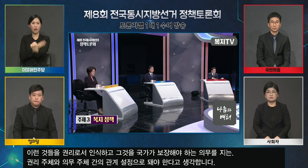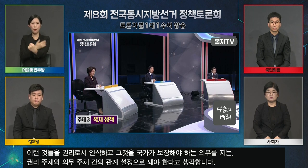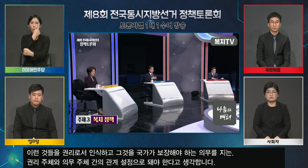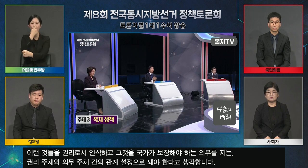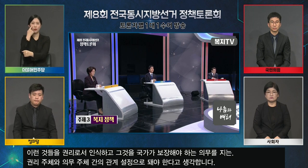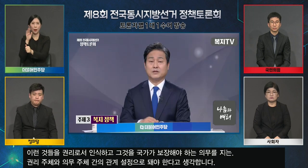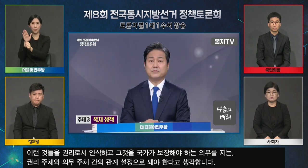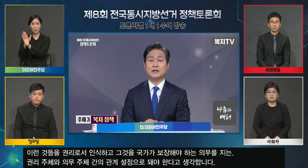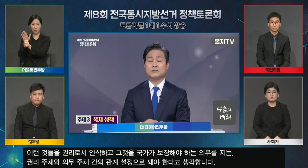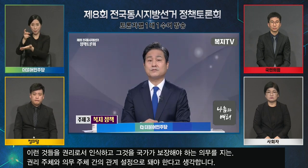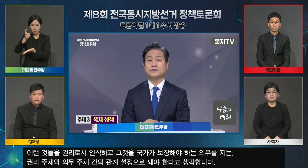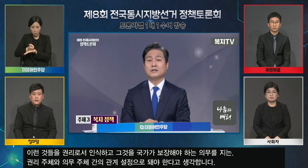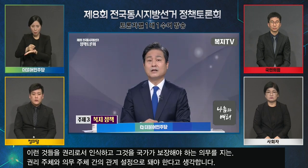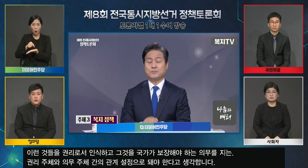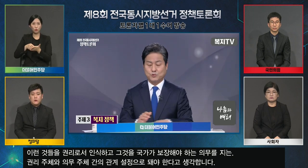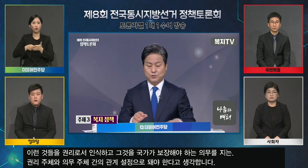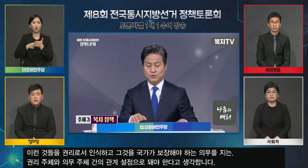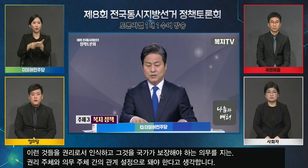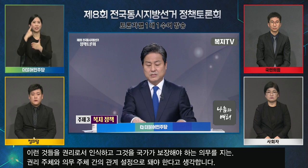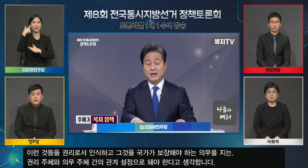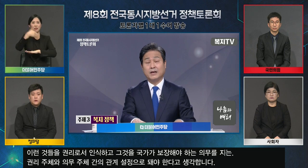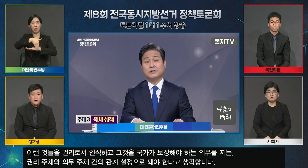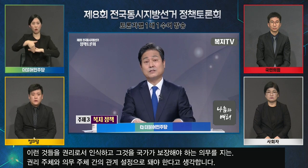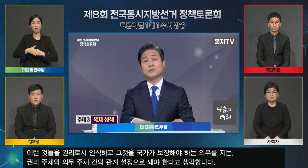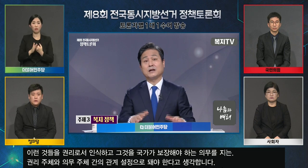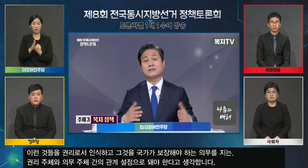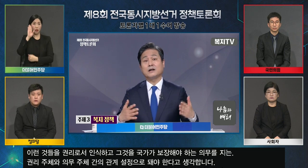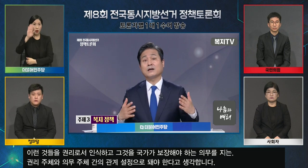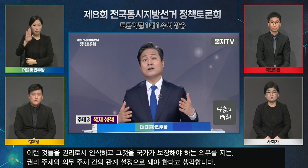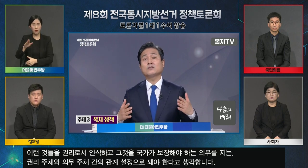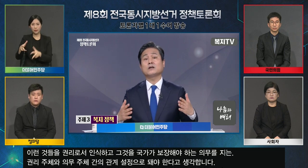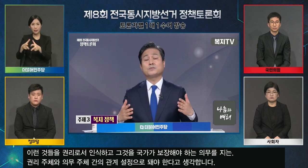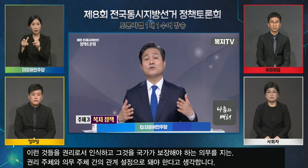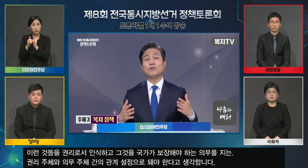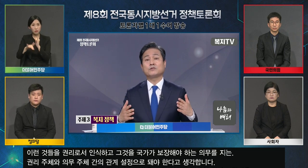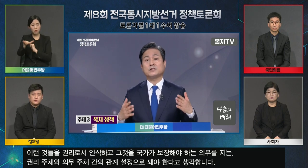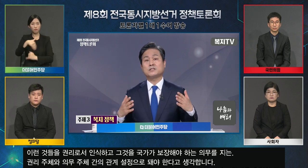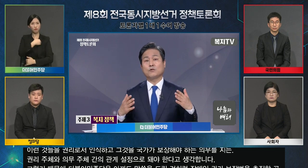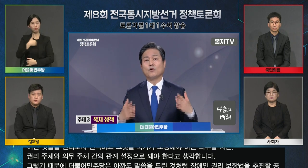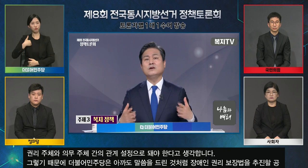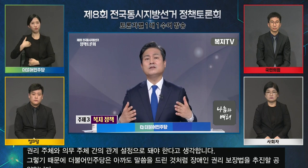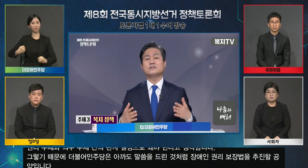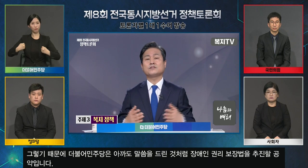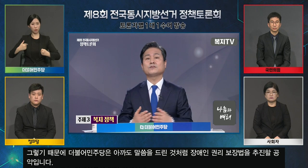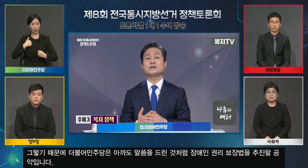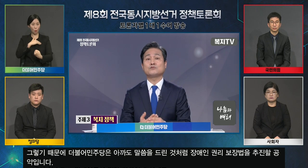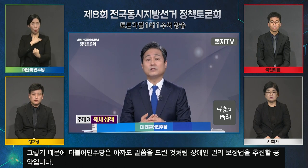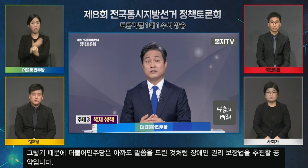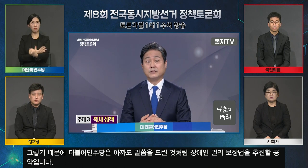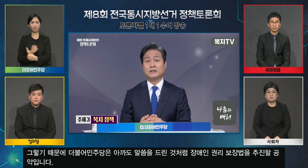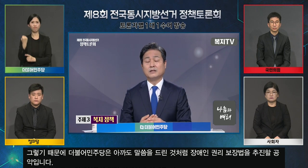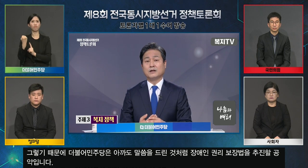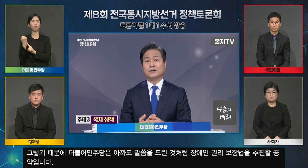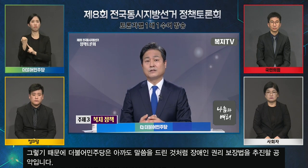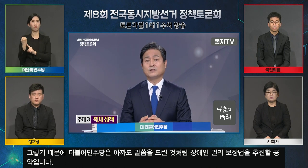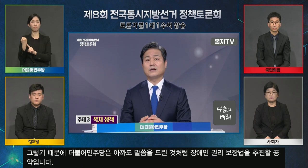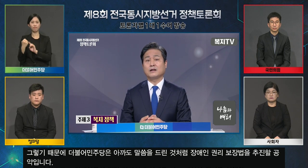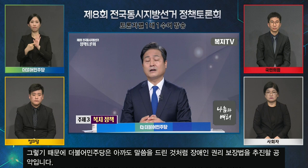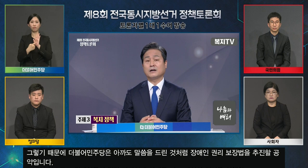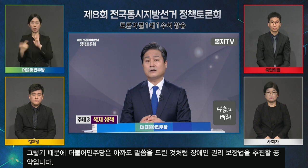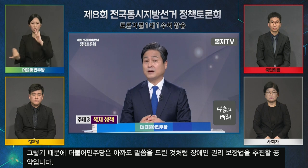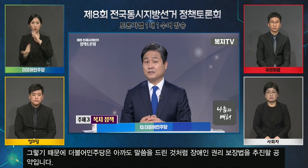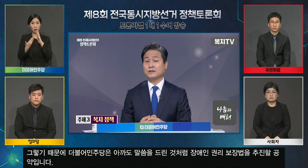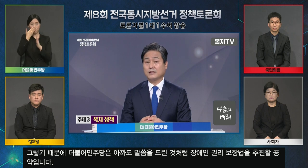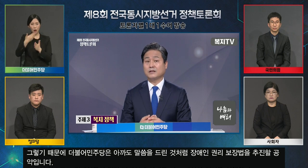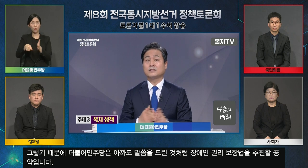공약입니다. 그래서 앞으로도 장애인들이 정말 당당하게 어깨를 펴고 자신의 권리를 실현할 수 있는 그런